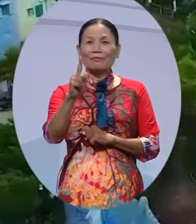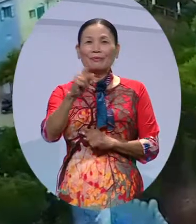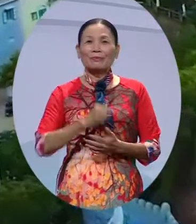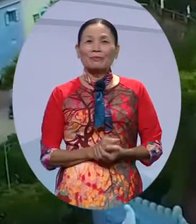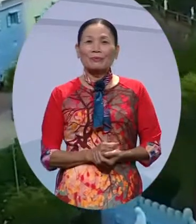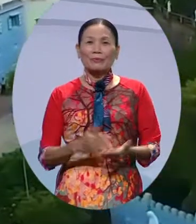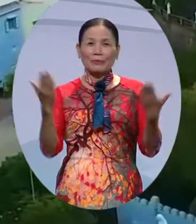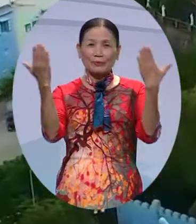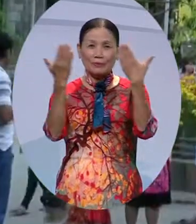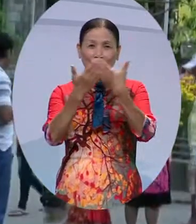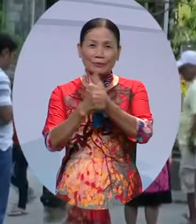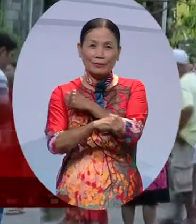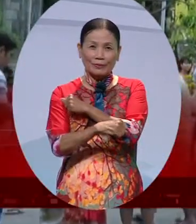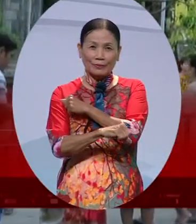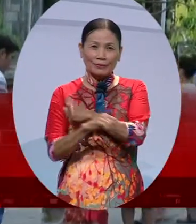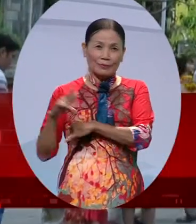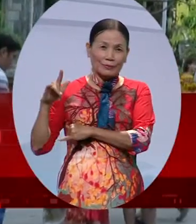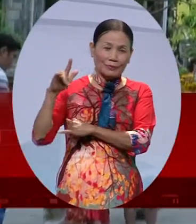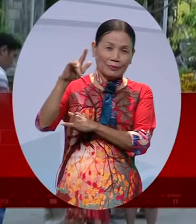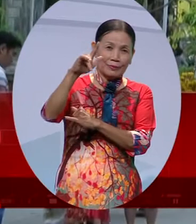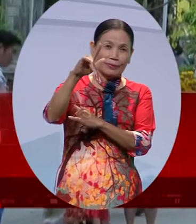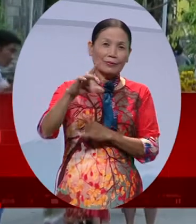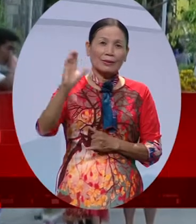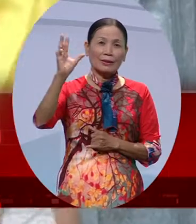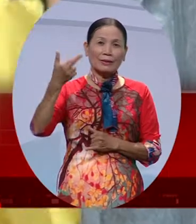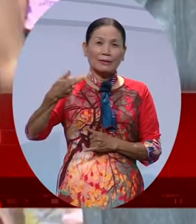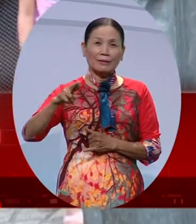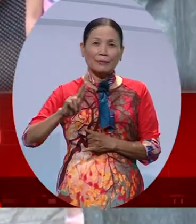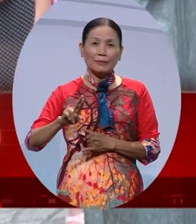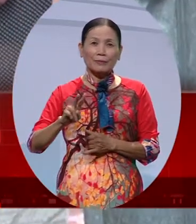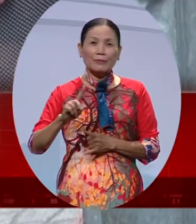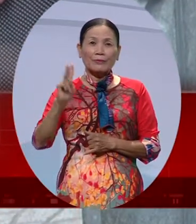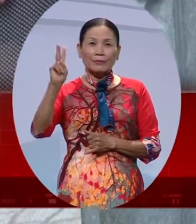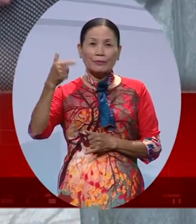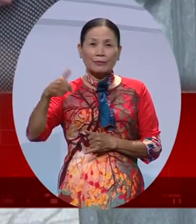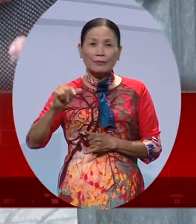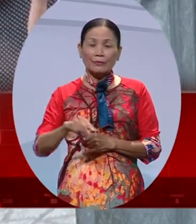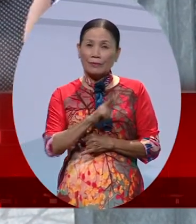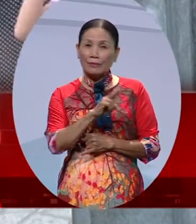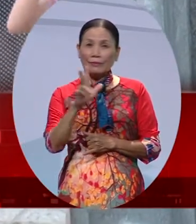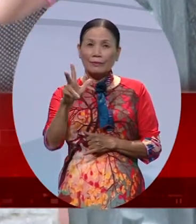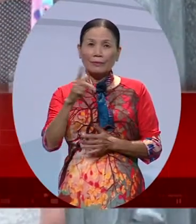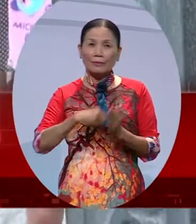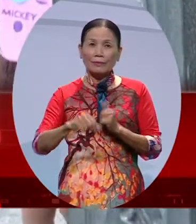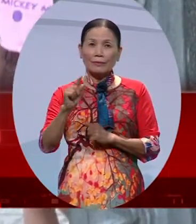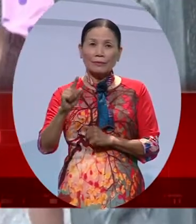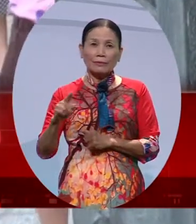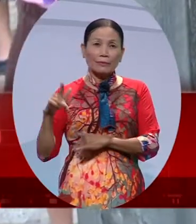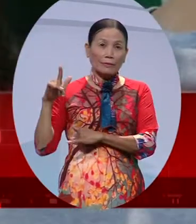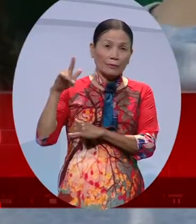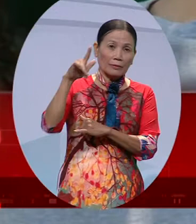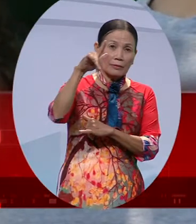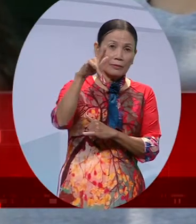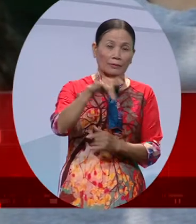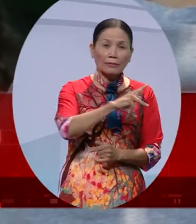Đại diện nhà ga quốc tế Cảng hàng không quốc tế Cam Ranh tỉnh Khánh Hòa cho biết, từ ngày 28 tháng 1, các hãng hàng không chỉ chở khách từ Khánh Hòa về lại Trung